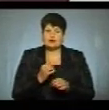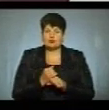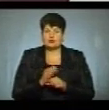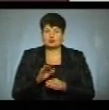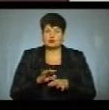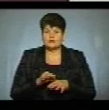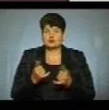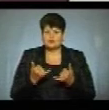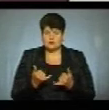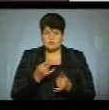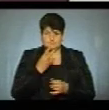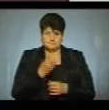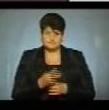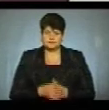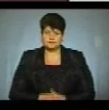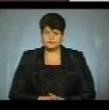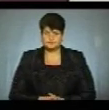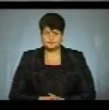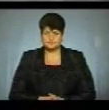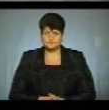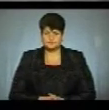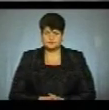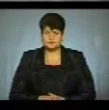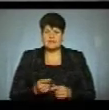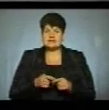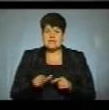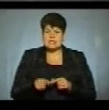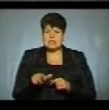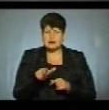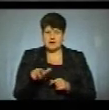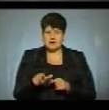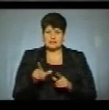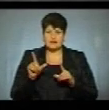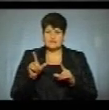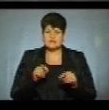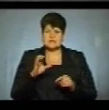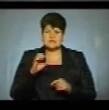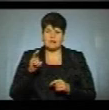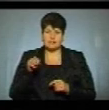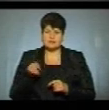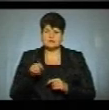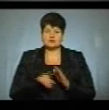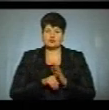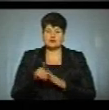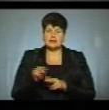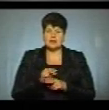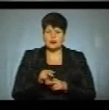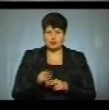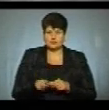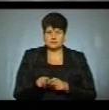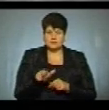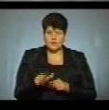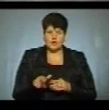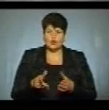проводять сьогодні, бачила Соломія Струс. Ця ділянка дороги на в'їзді до Скалата. Звідси розпочали ремонт шляху.